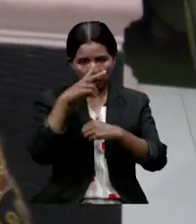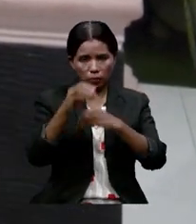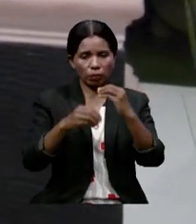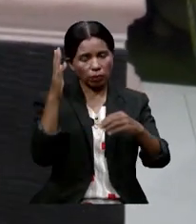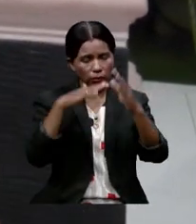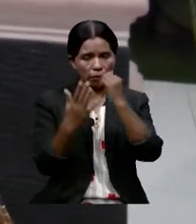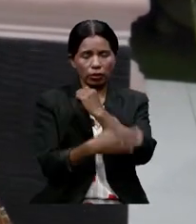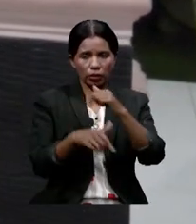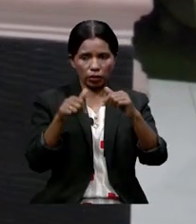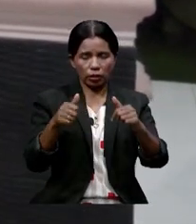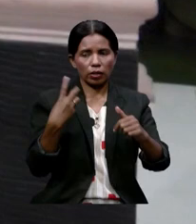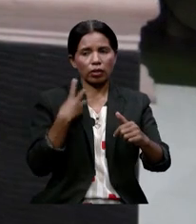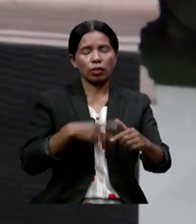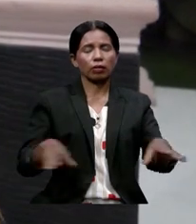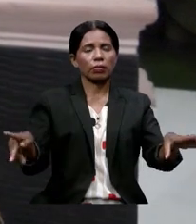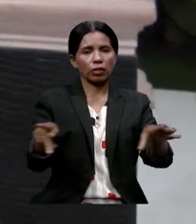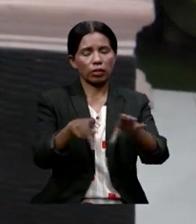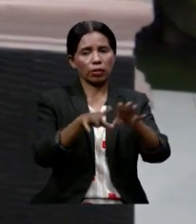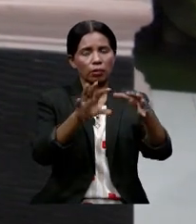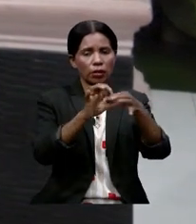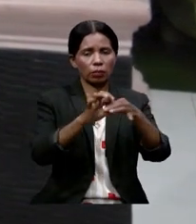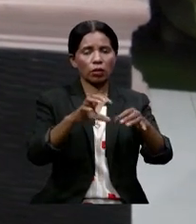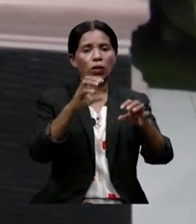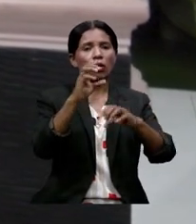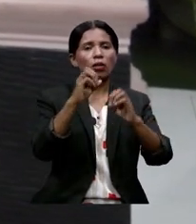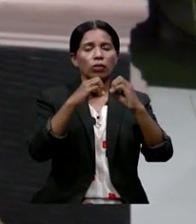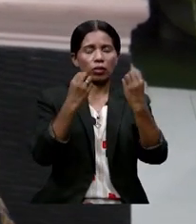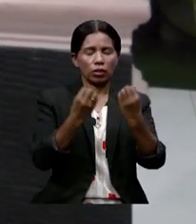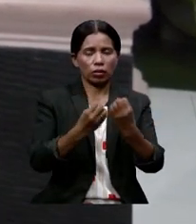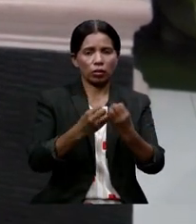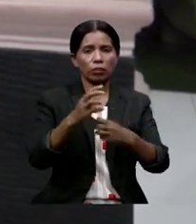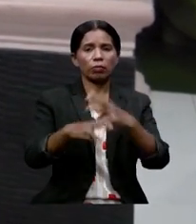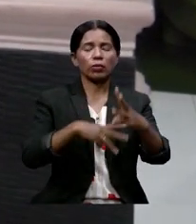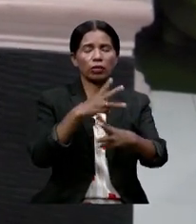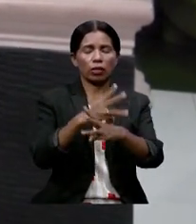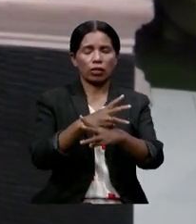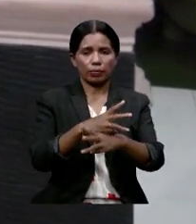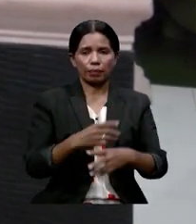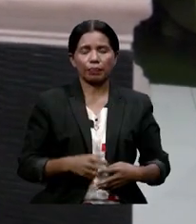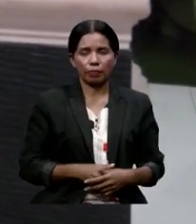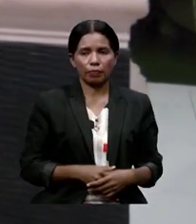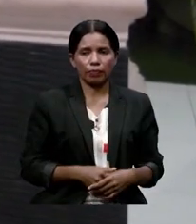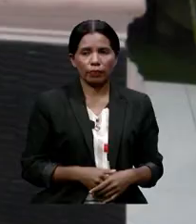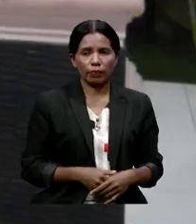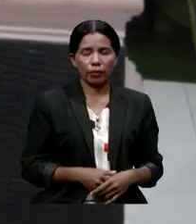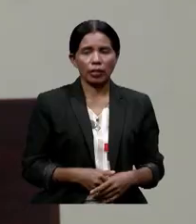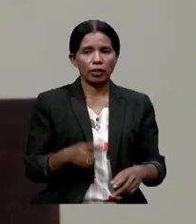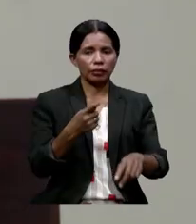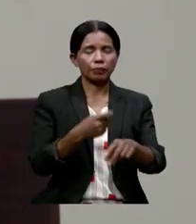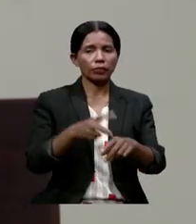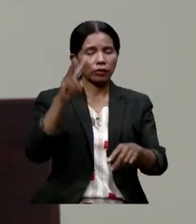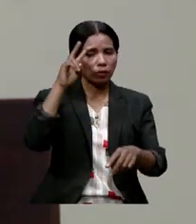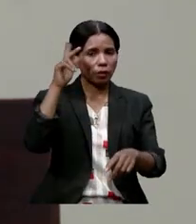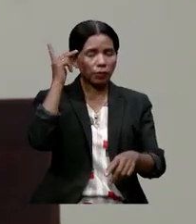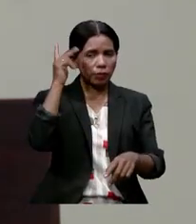sare, ola parti yang member siran sa organisasi mundial de komersio e Asia, kita mau sebelum participan batifu. Iha bibang ne vice primeiro